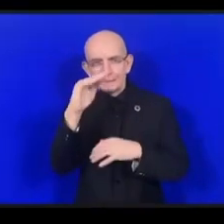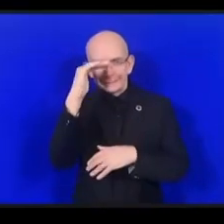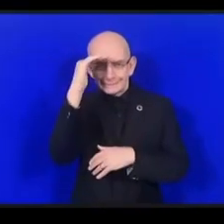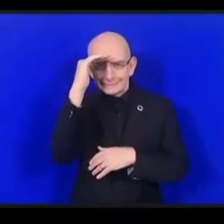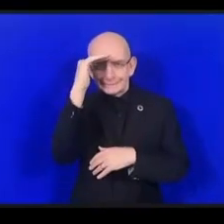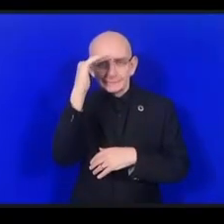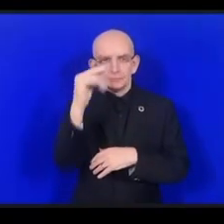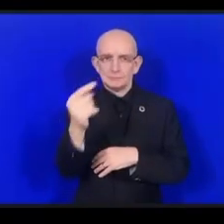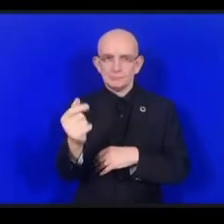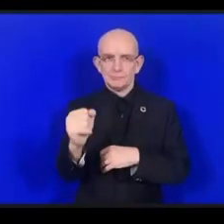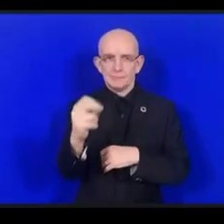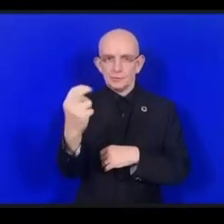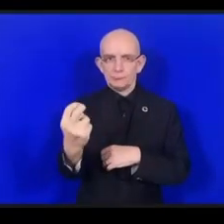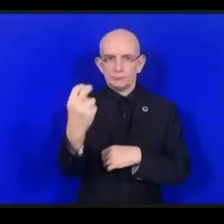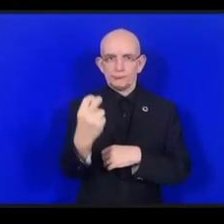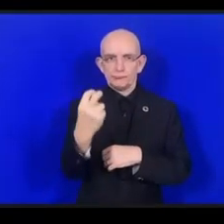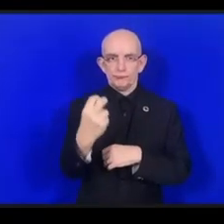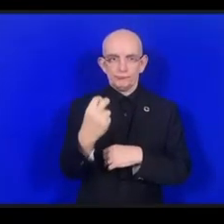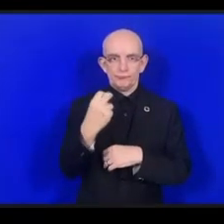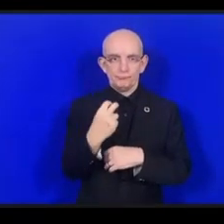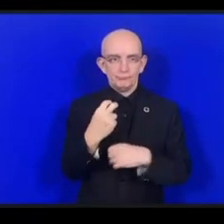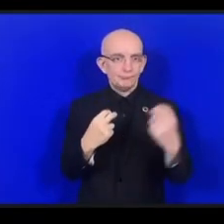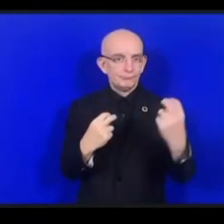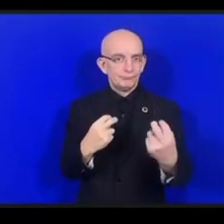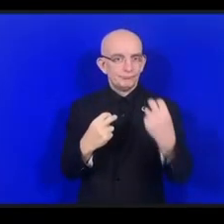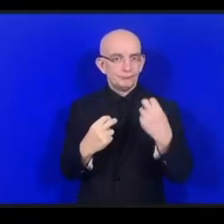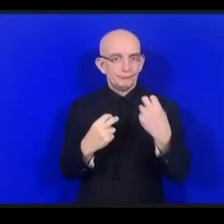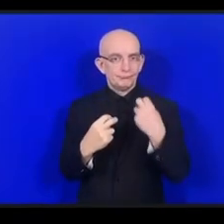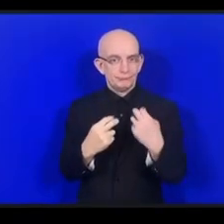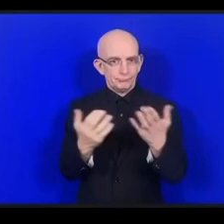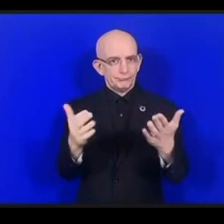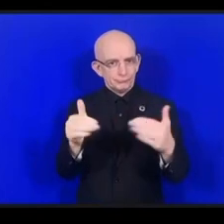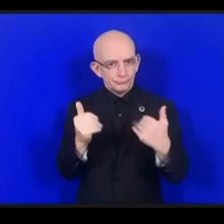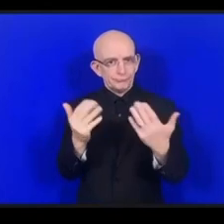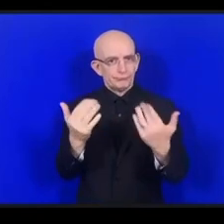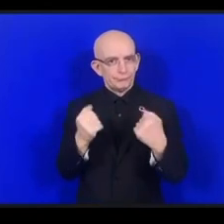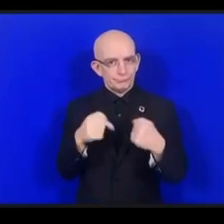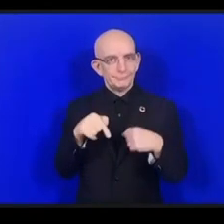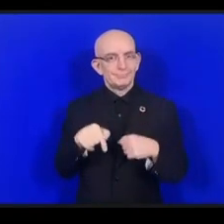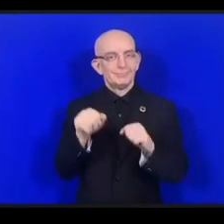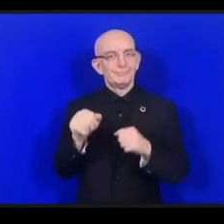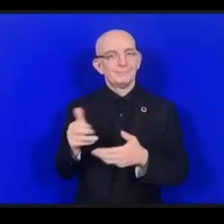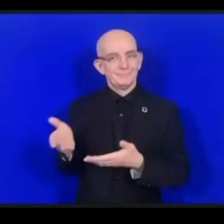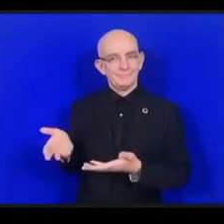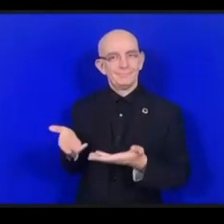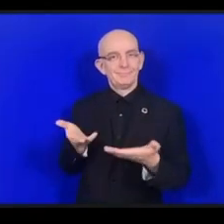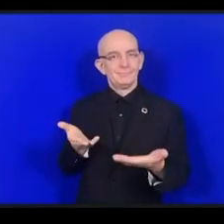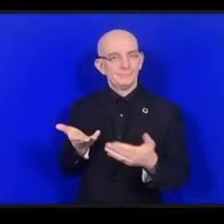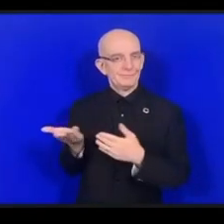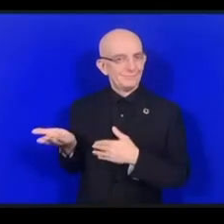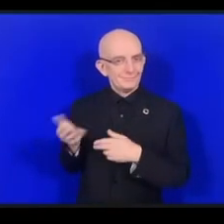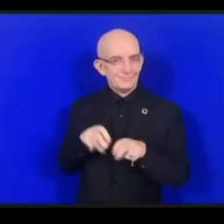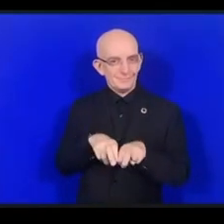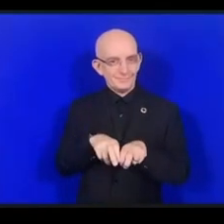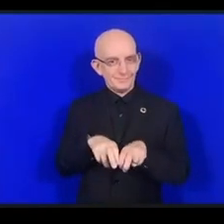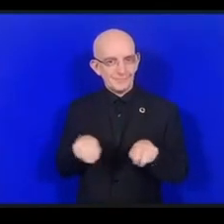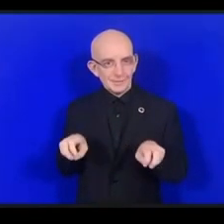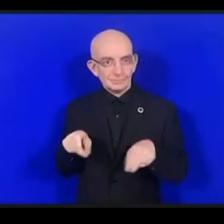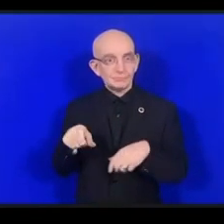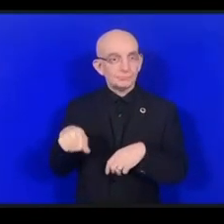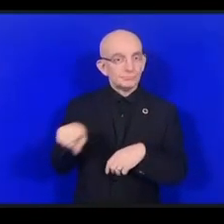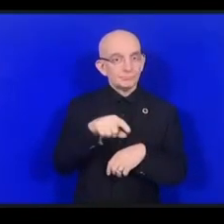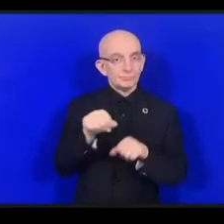们可以更加亲密一点，进行更亲密的互动。我们今天呢一共